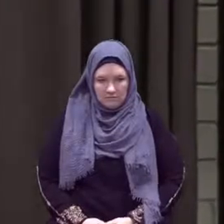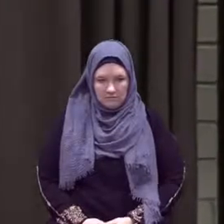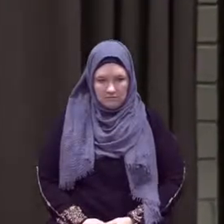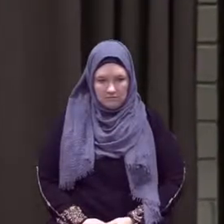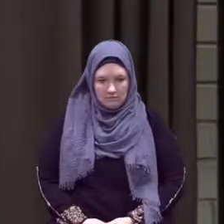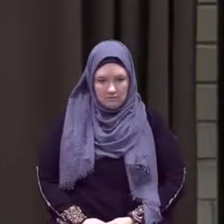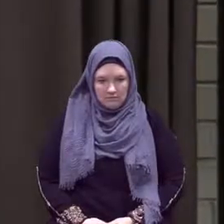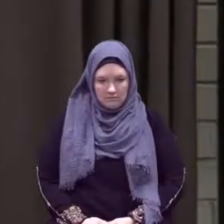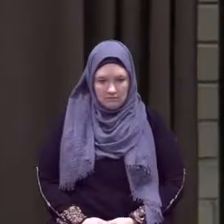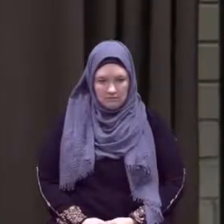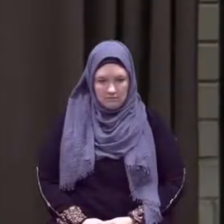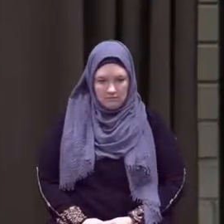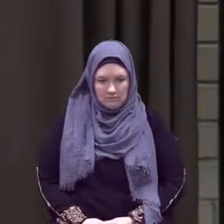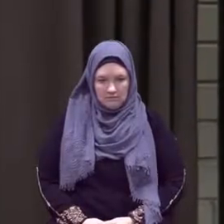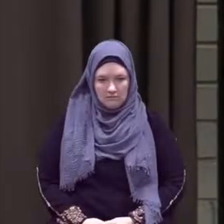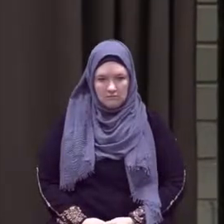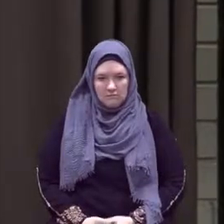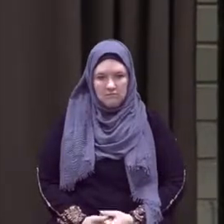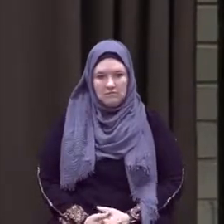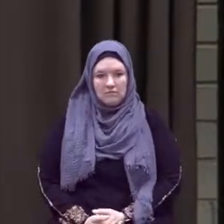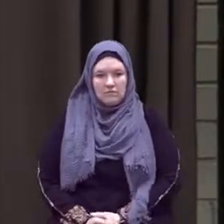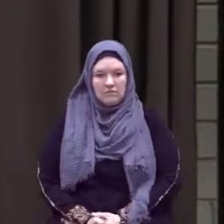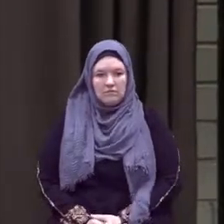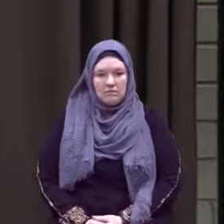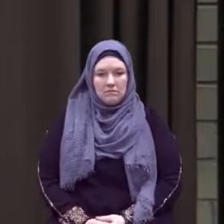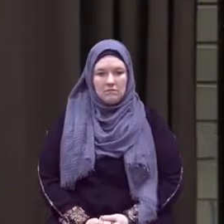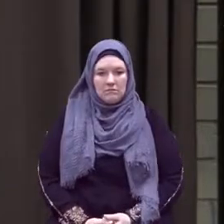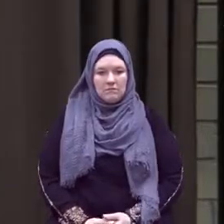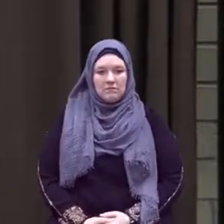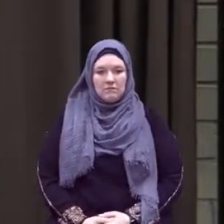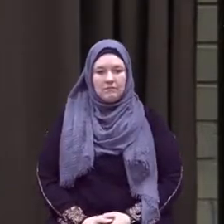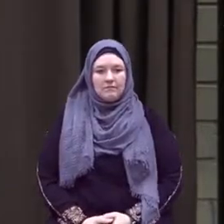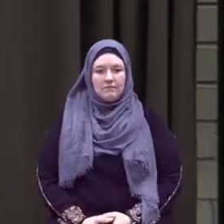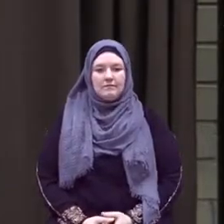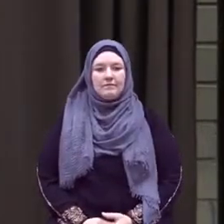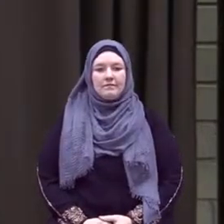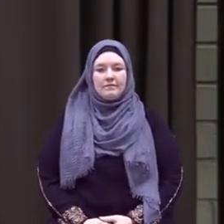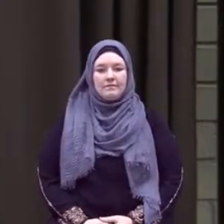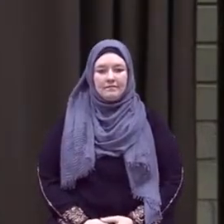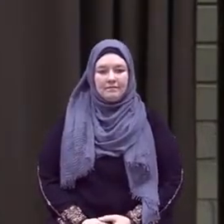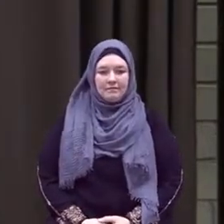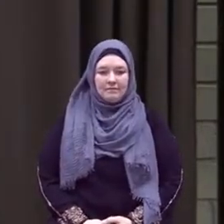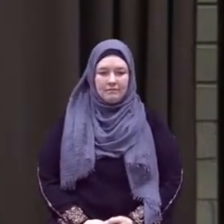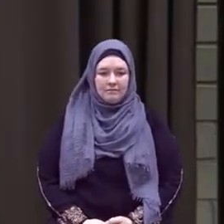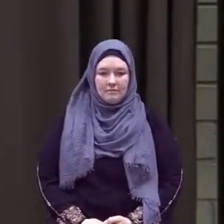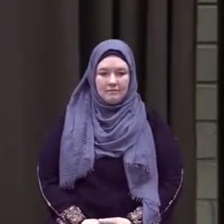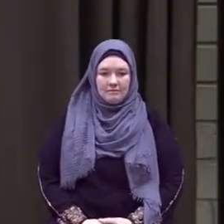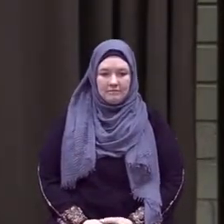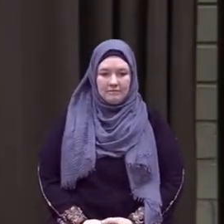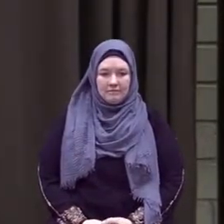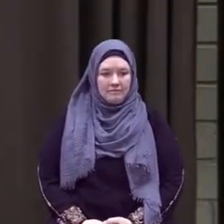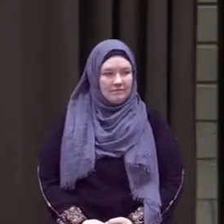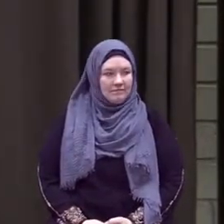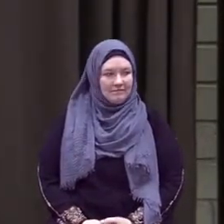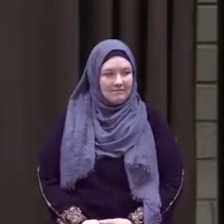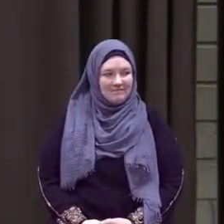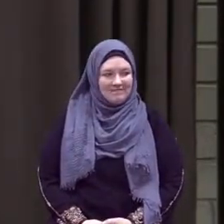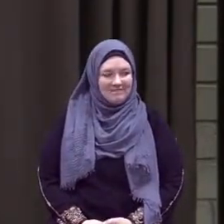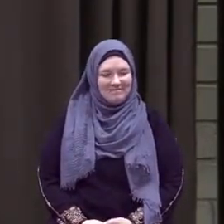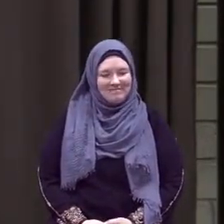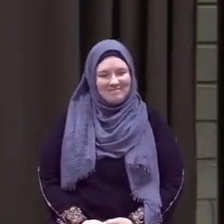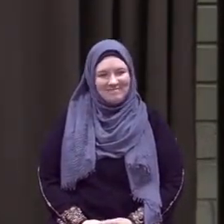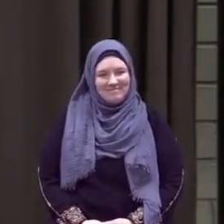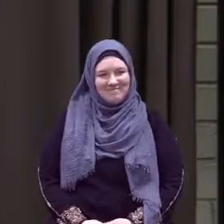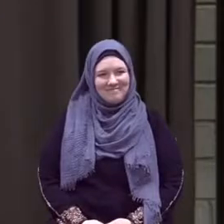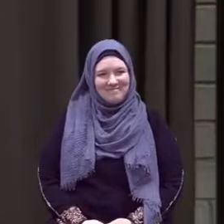والدينا وعن الإسلام والمسلمين خير ما جزيت به نبيا عن قومه ورسولا عن أمته. اللهم أحينا